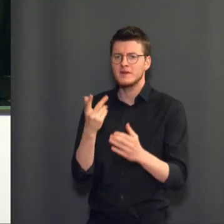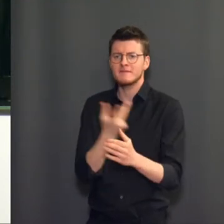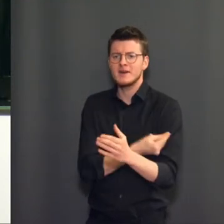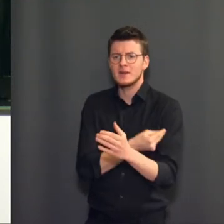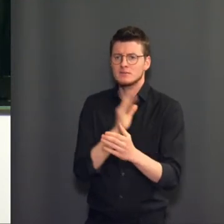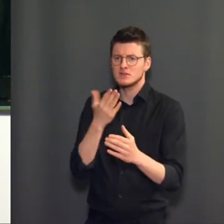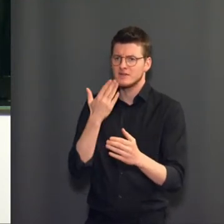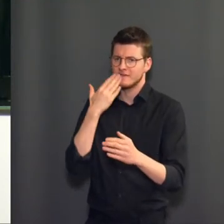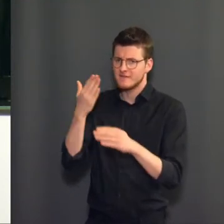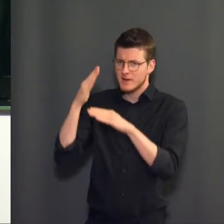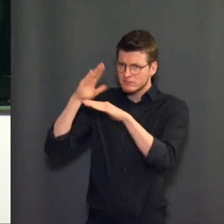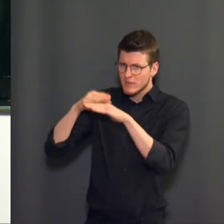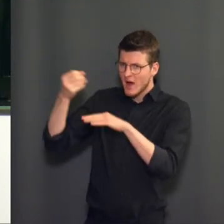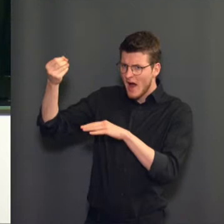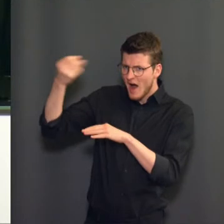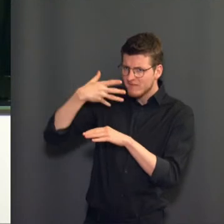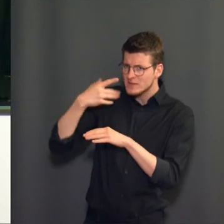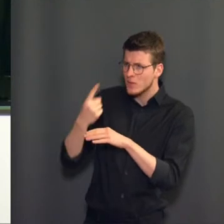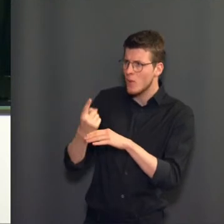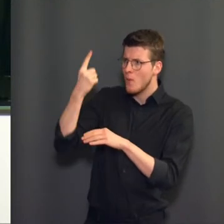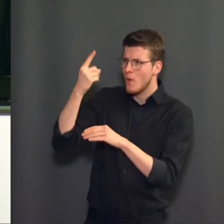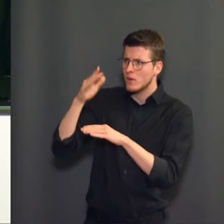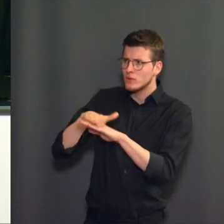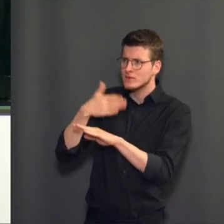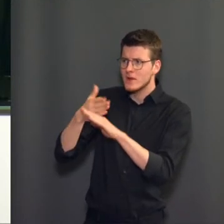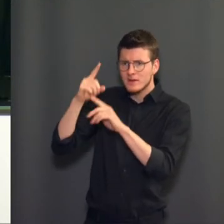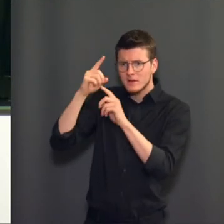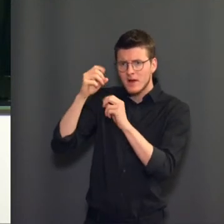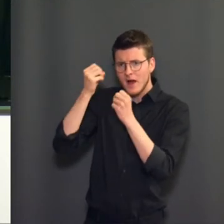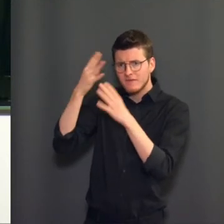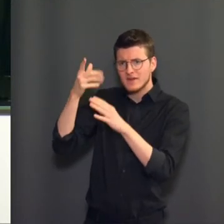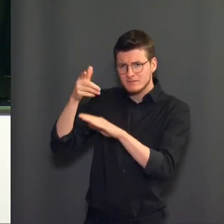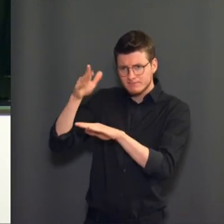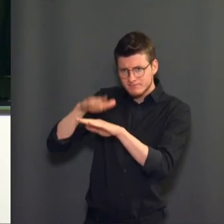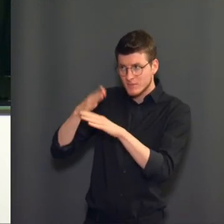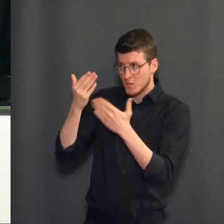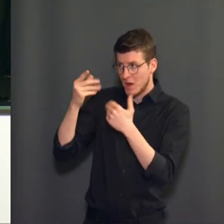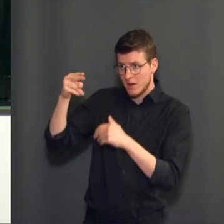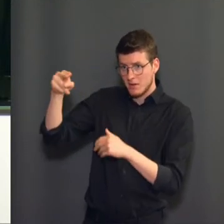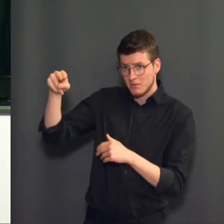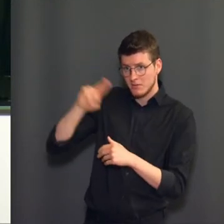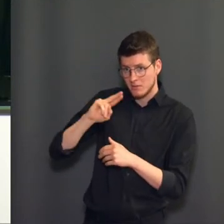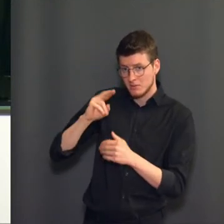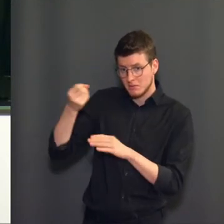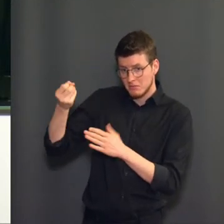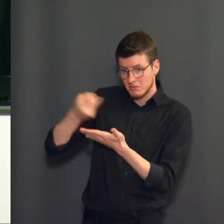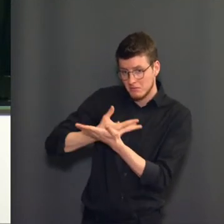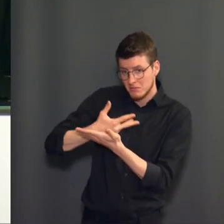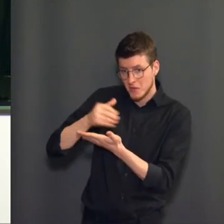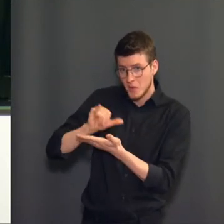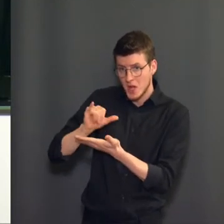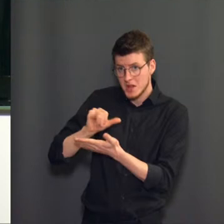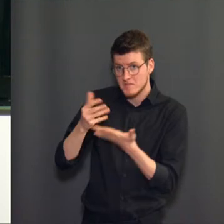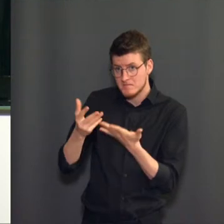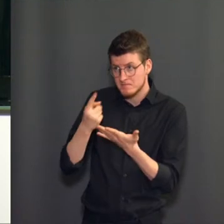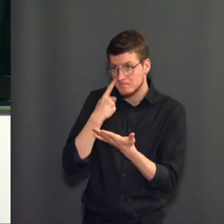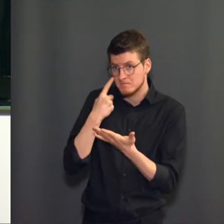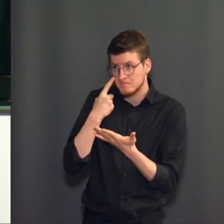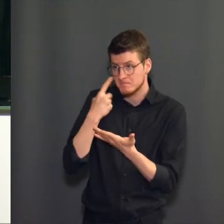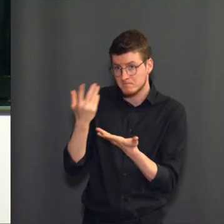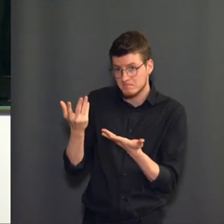basis daarvan zal de taskforce een aanbeveling doen aan de interministeriële conferentie. En